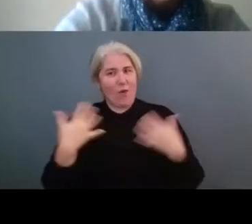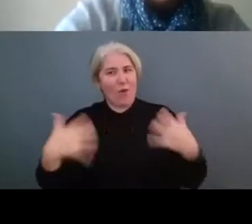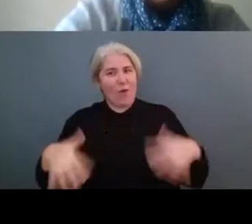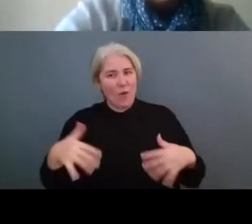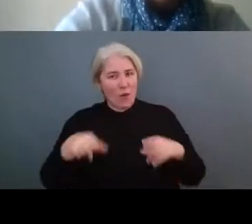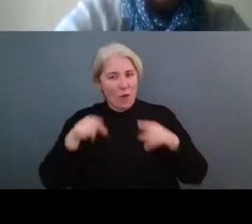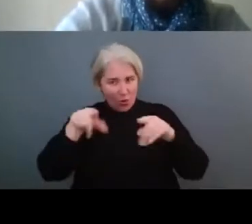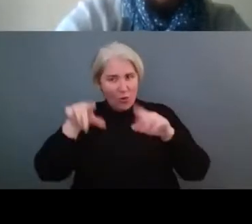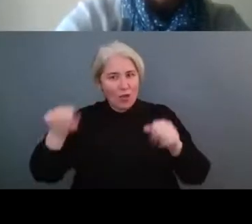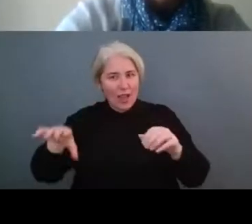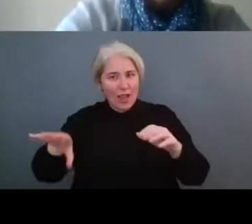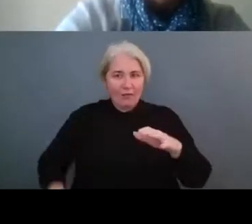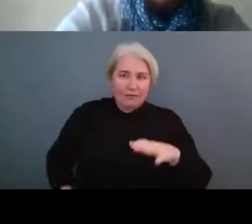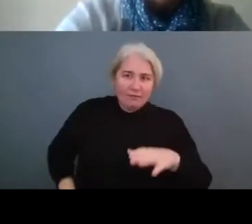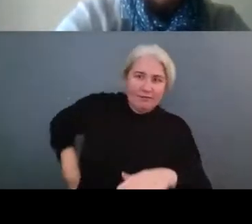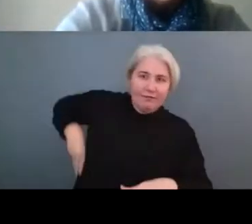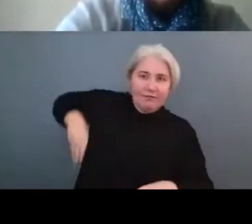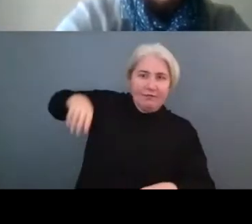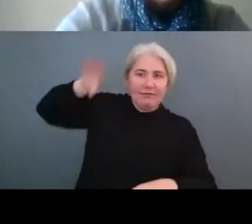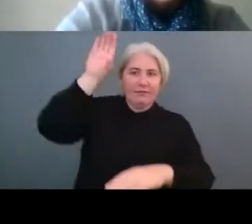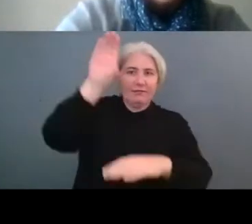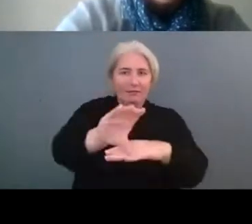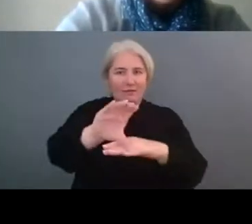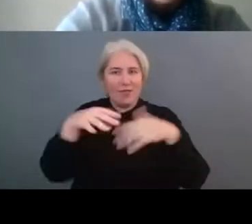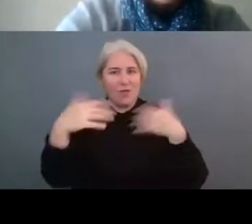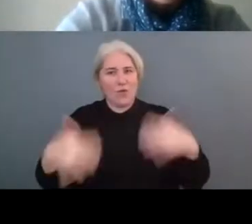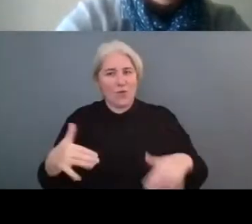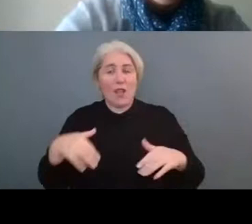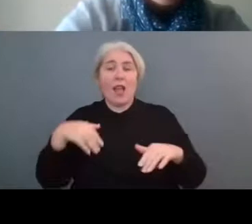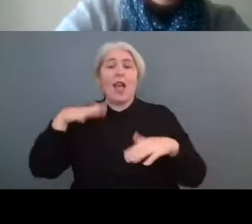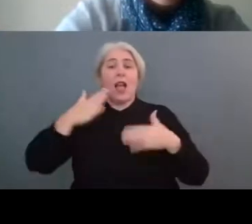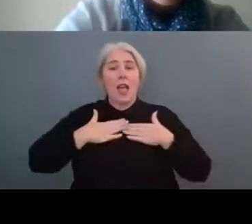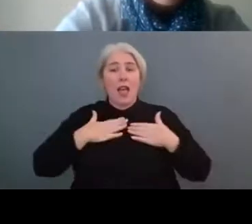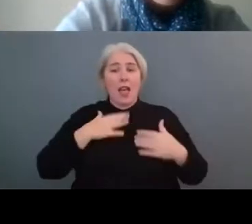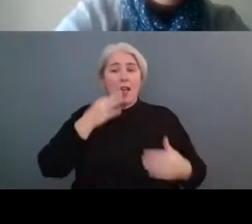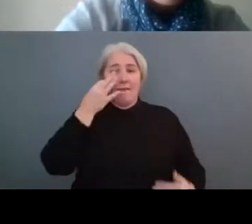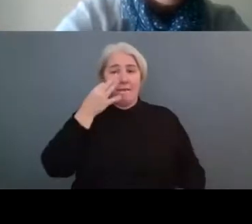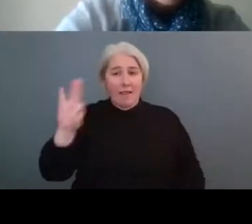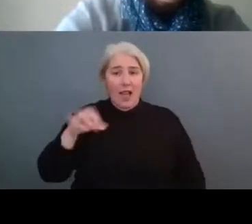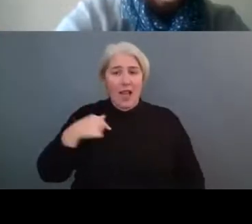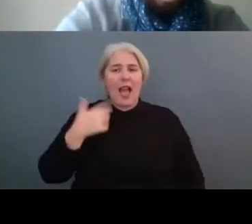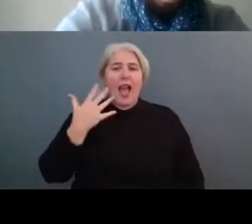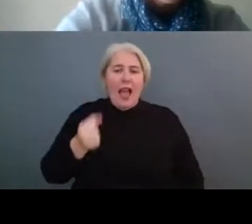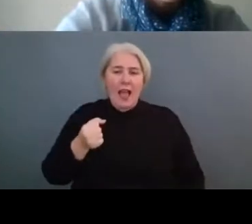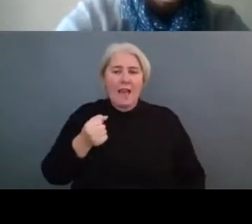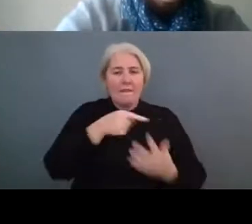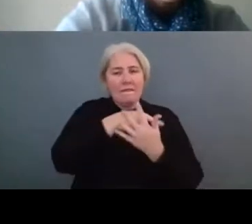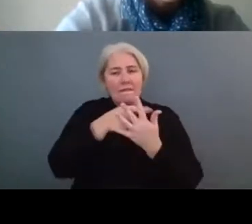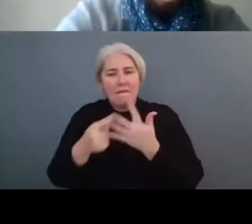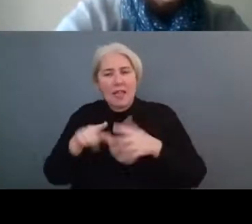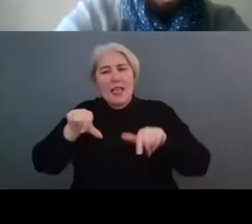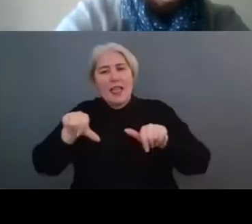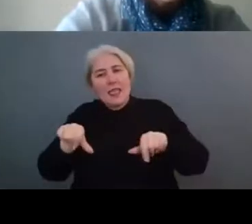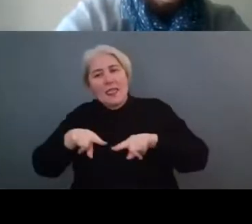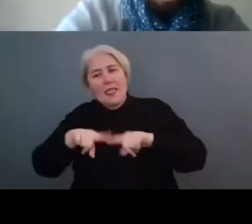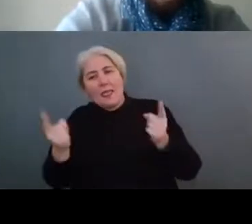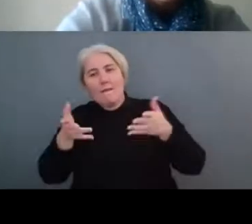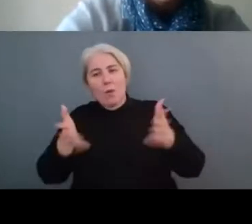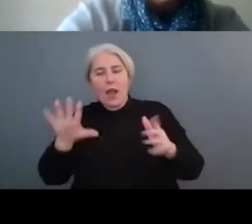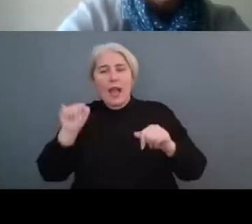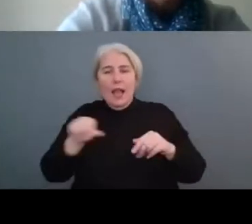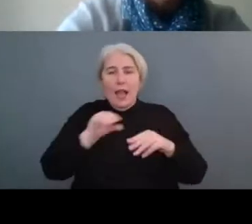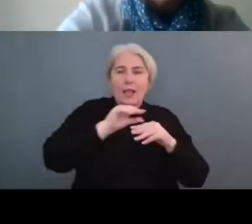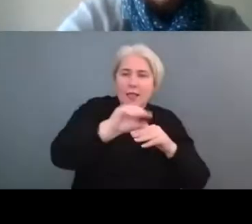pour accompagner, mais en tout cas ça contribue à toute une synergie et à un besoin